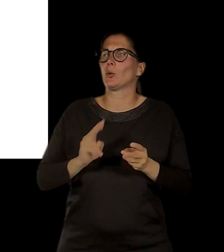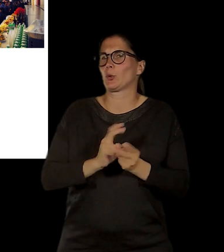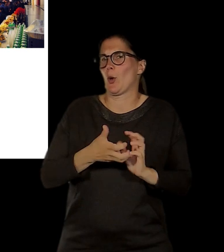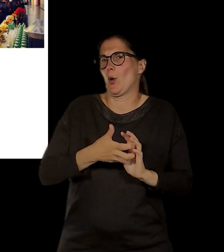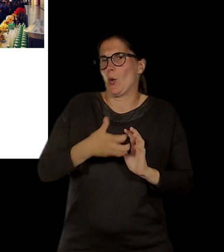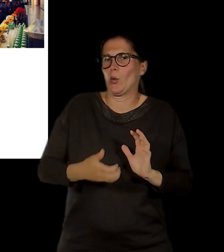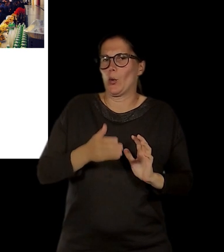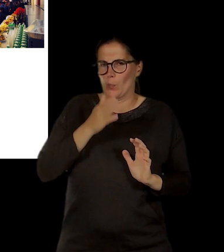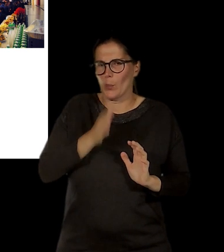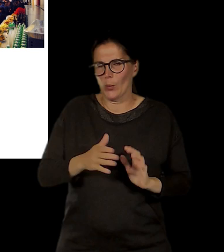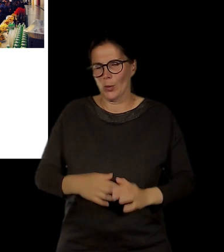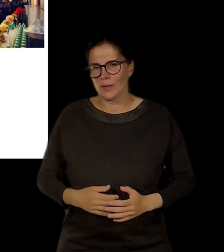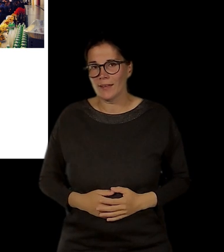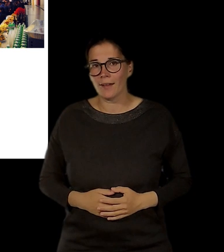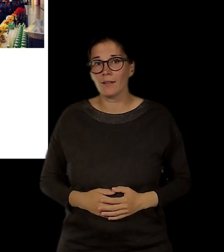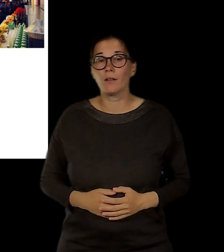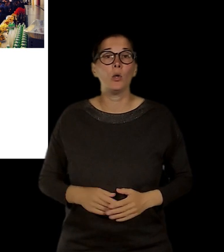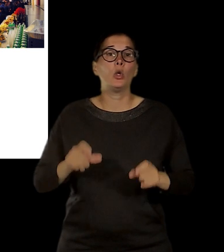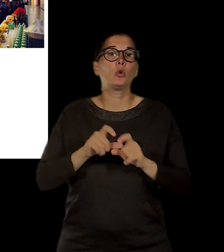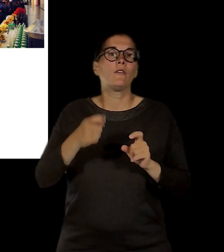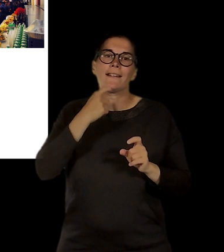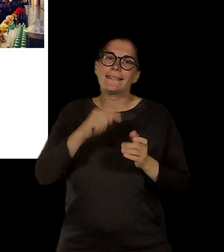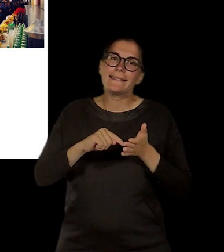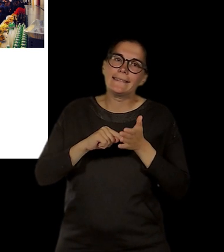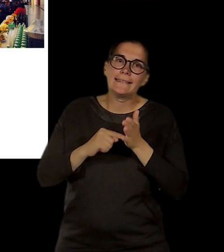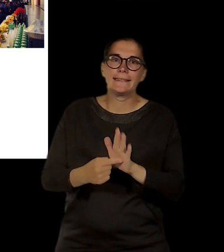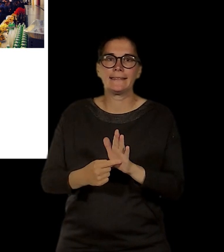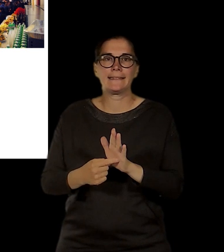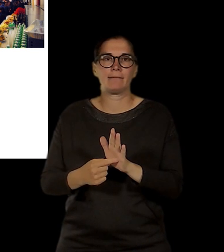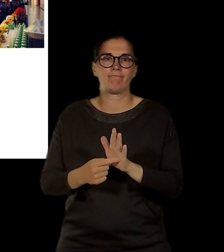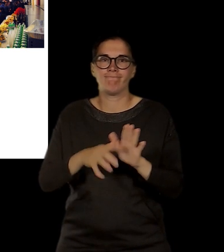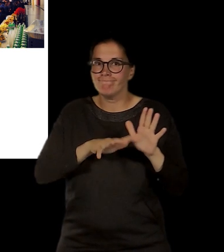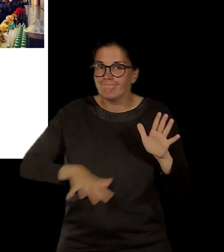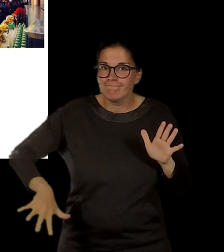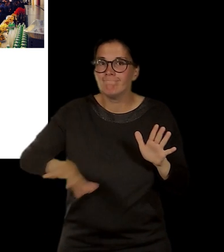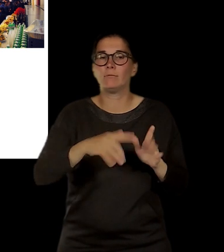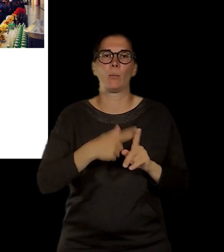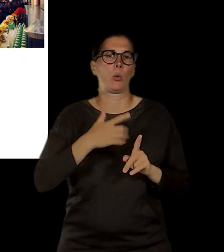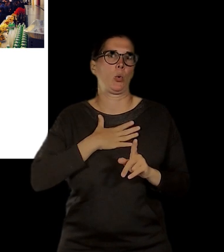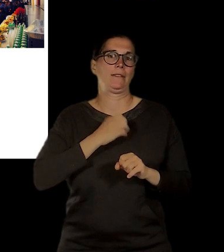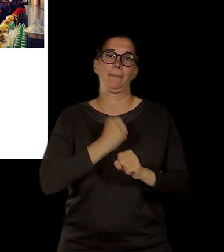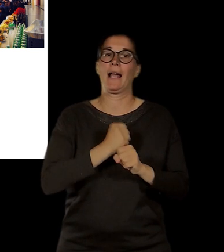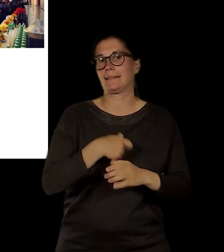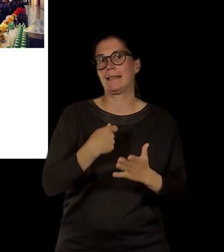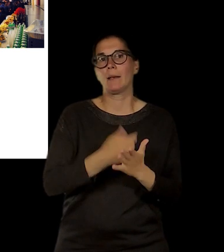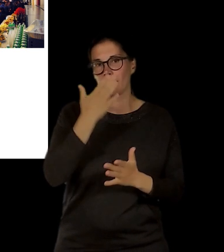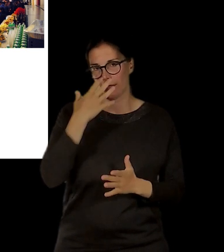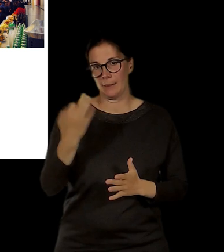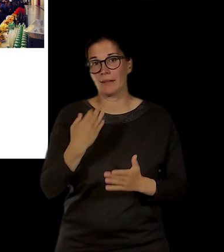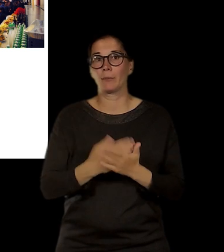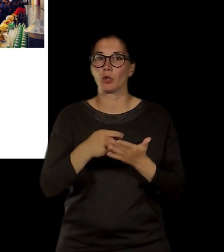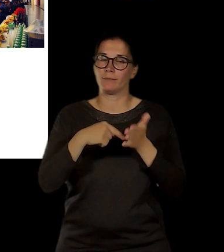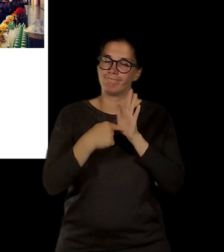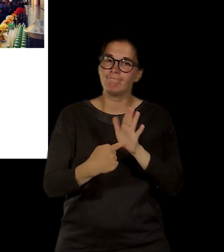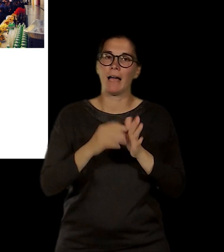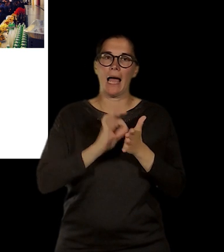úvod obvykle, protože bych chtěl trošku dodat kontext, co děláme a jak to děláme. Takže tohle je naše kancelář,